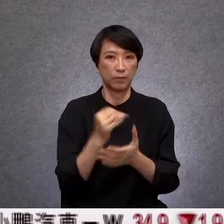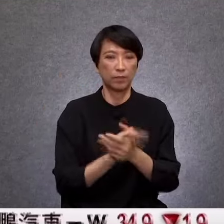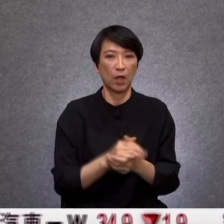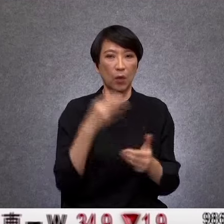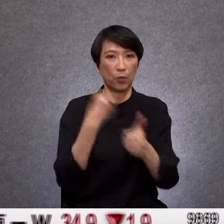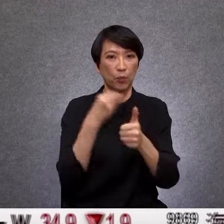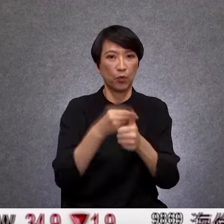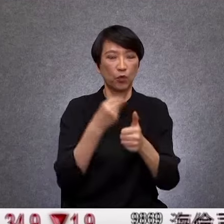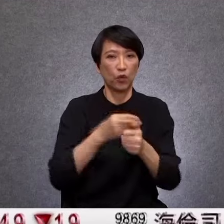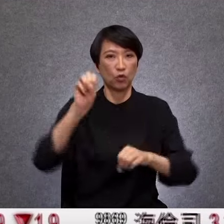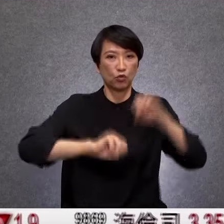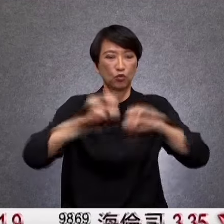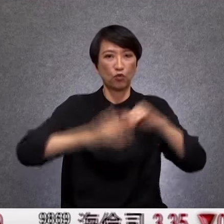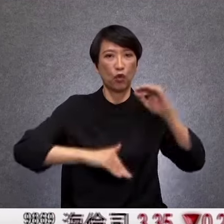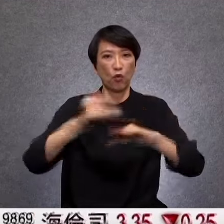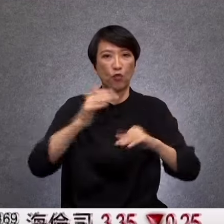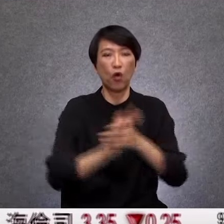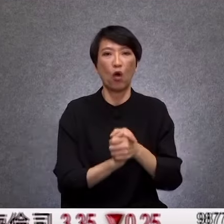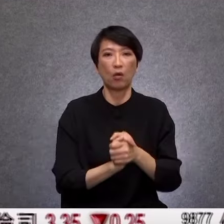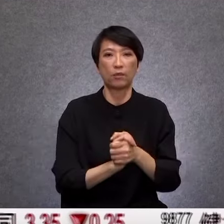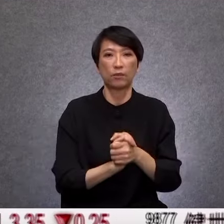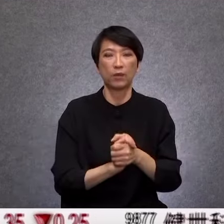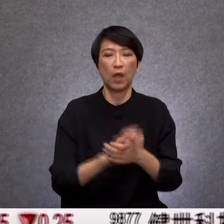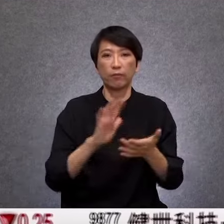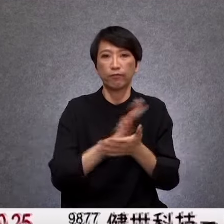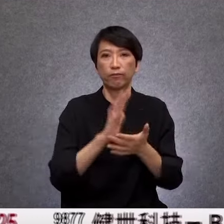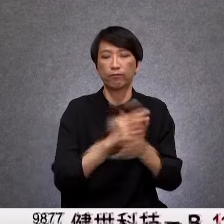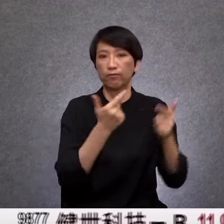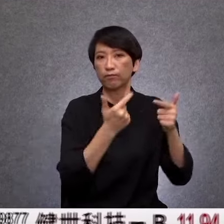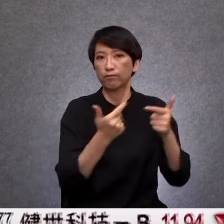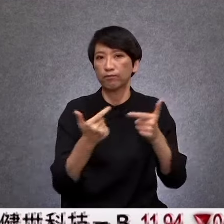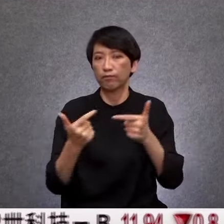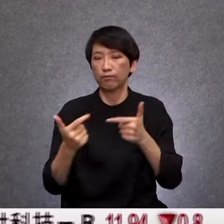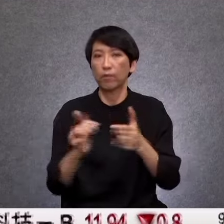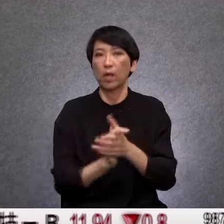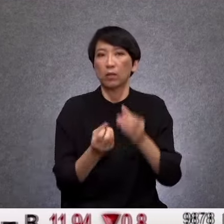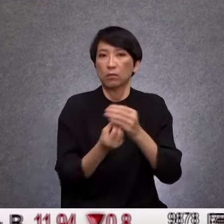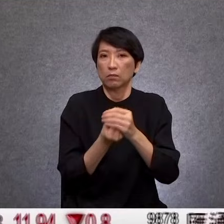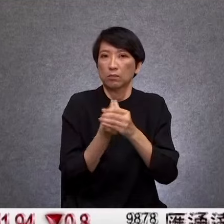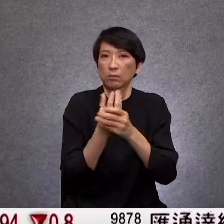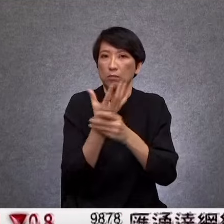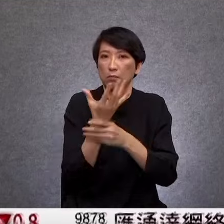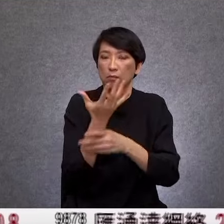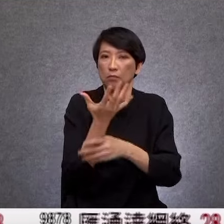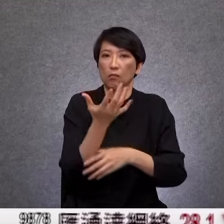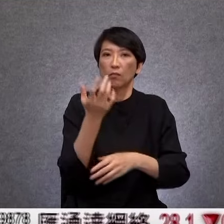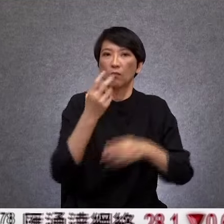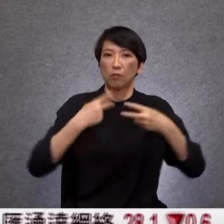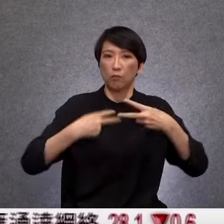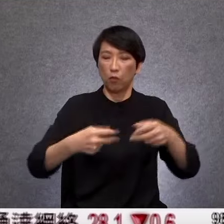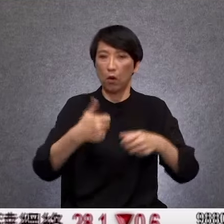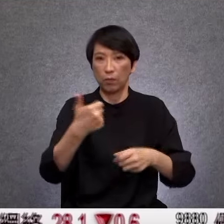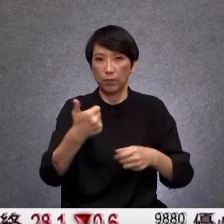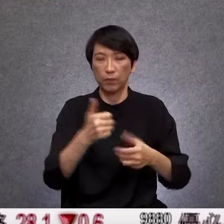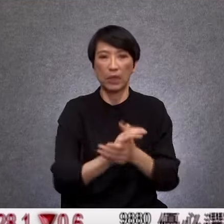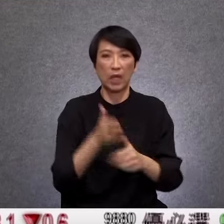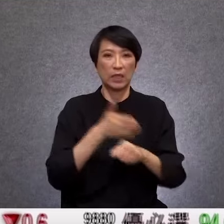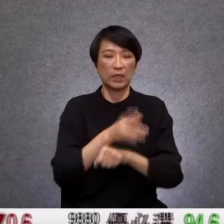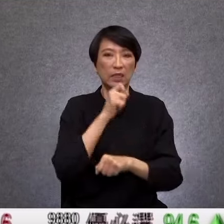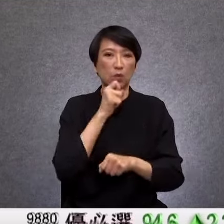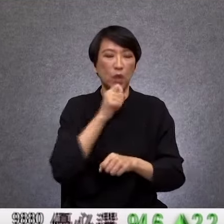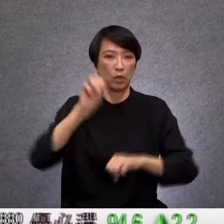外，我哋而家係過去幾年大力培育創科產業。創科產業經過咁多年落嚟有一個蓬勃嘅生態，